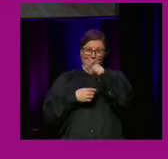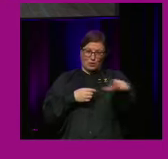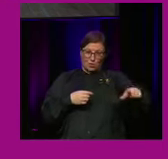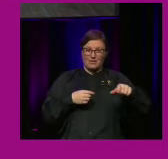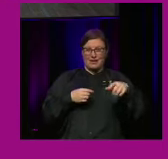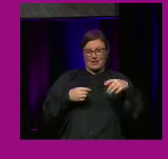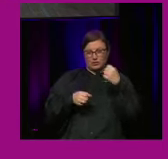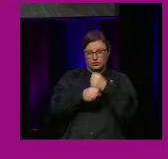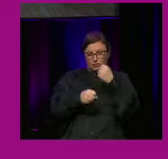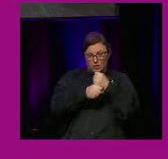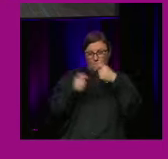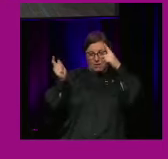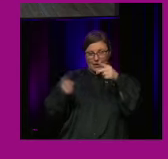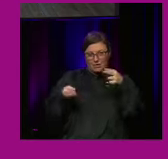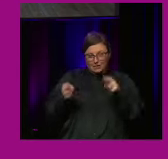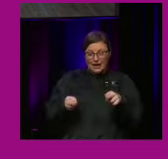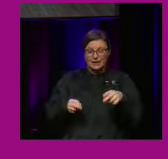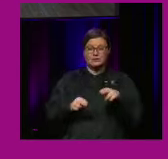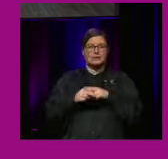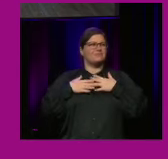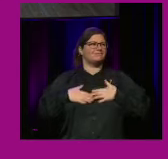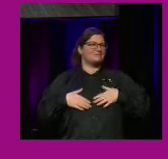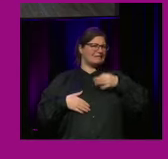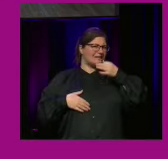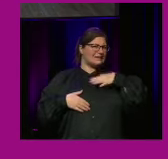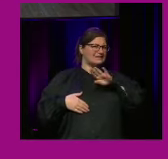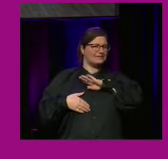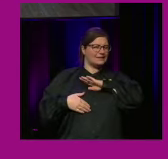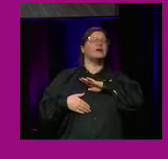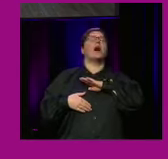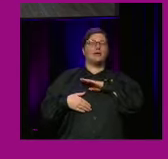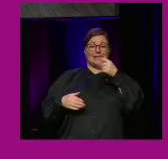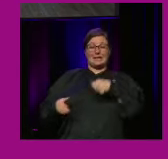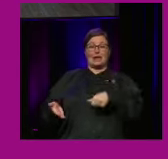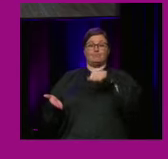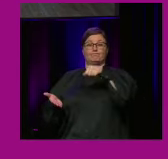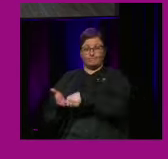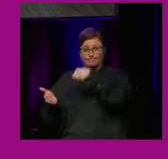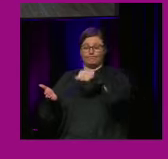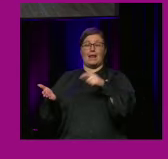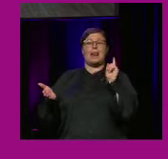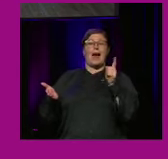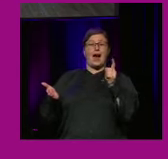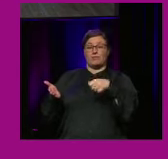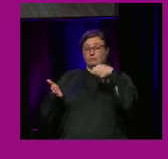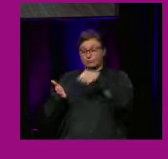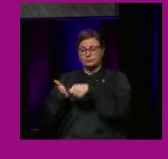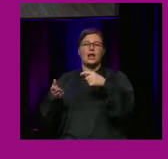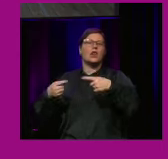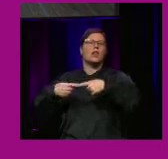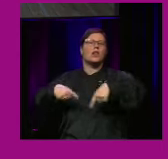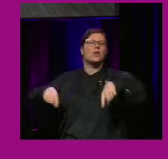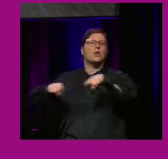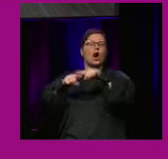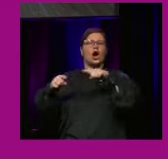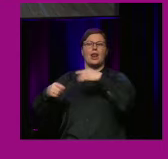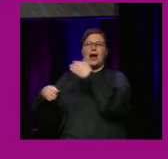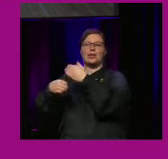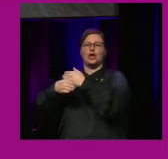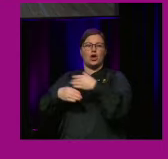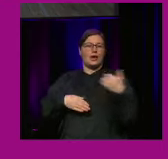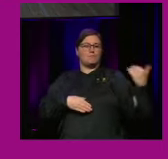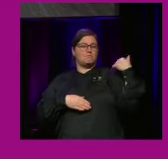kan, när de upplever att det finns en risk, att de kan trycka på det här larmet och då aktiveras lokala aktörer, vi